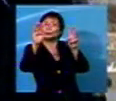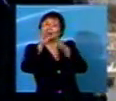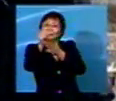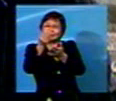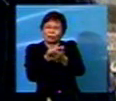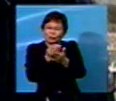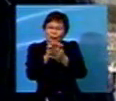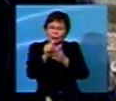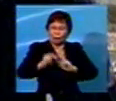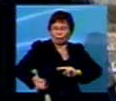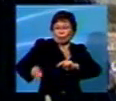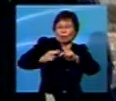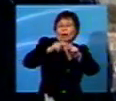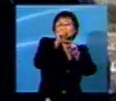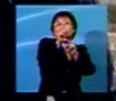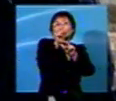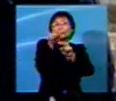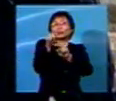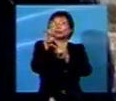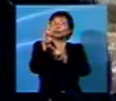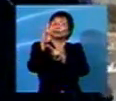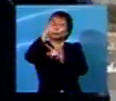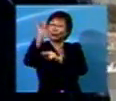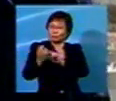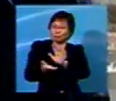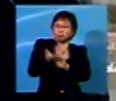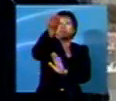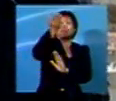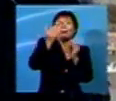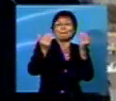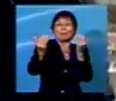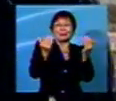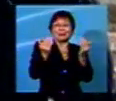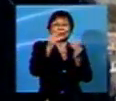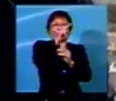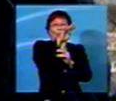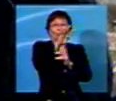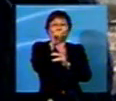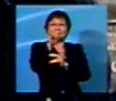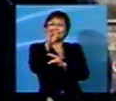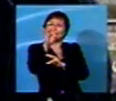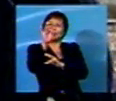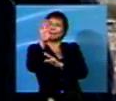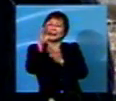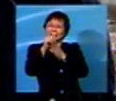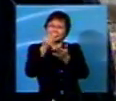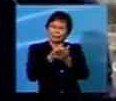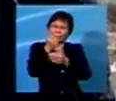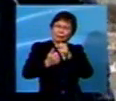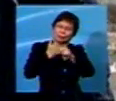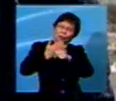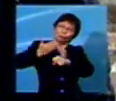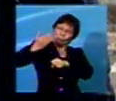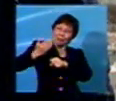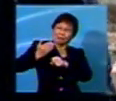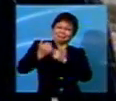bilion iaitu peningkatan sebanyak 11.7% berbanding r4.8 bilion pada tahun